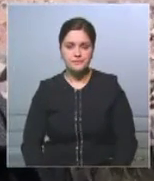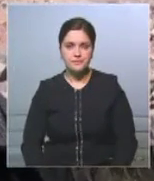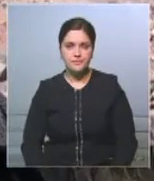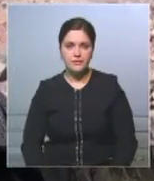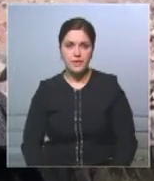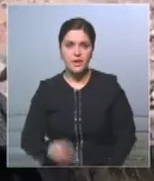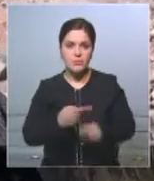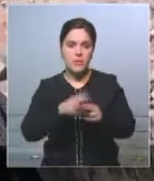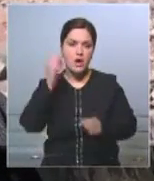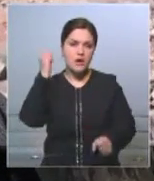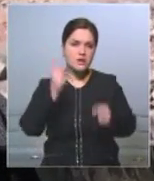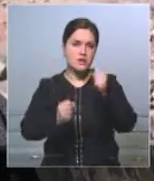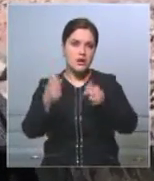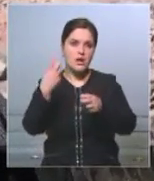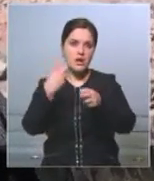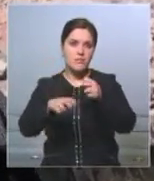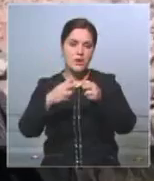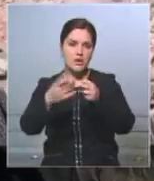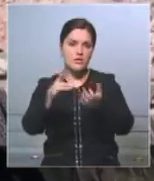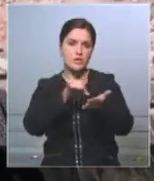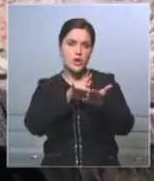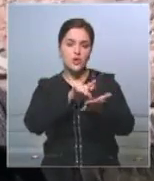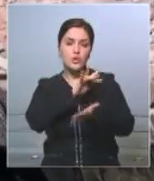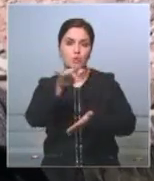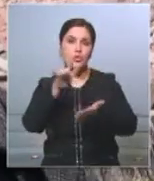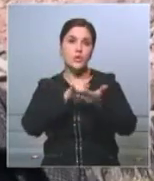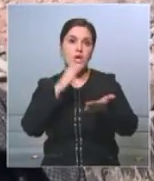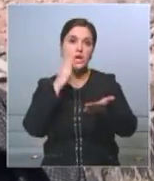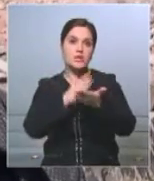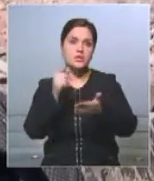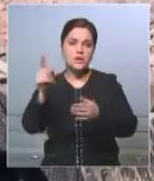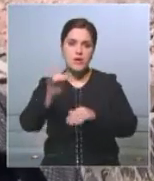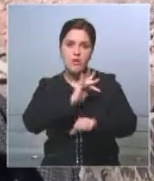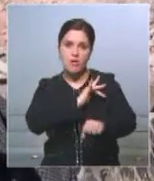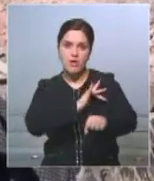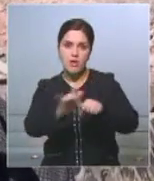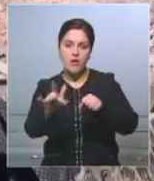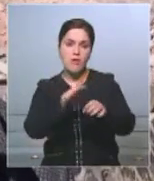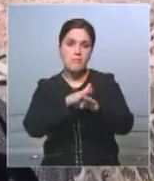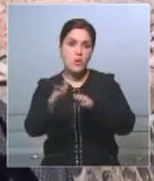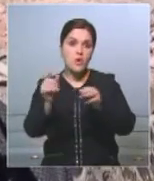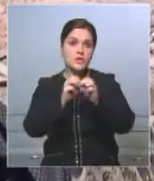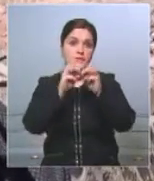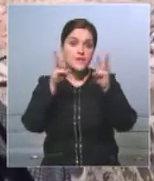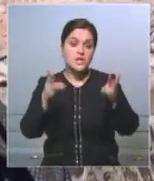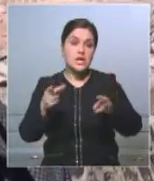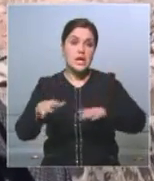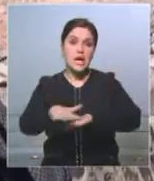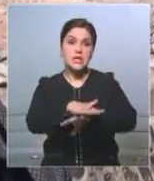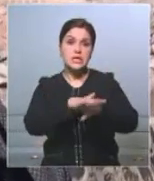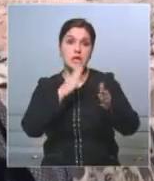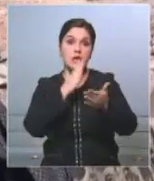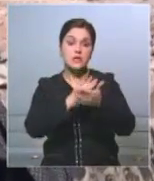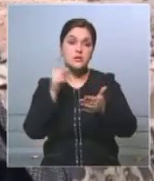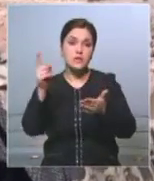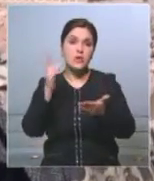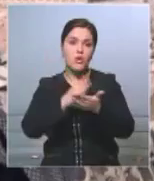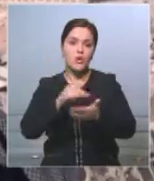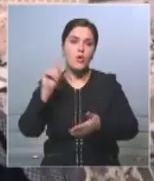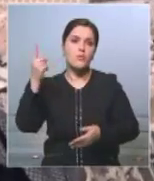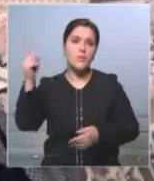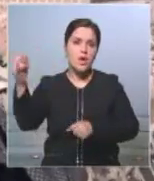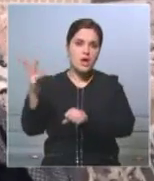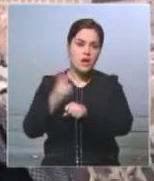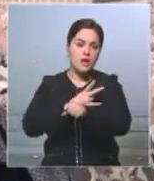Они разбомбили туристический город Кокабан. Несколько ракет сравняли с землей значимые и священные для йеменского народа объекты, в том числе имеющие